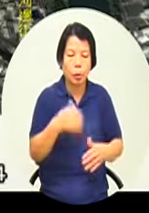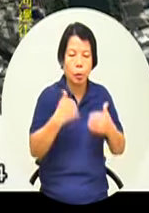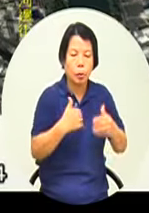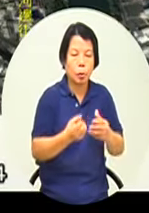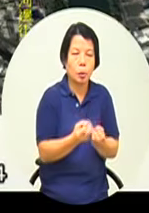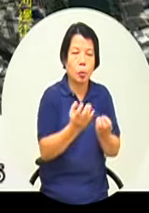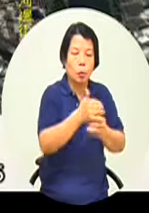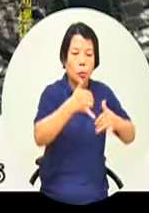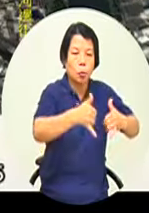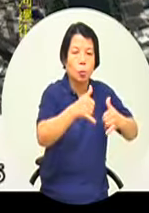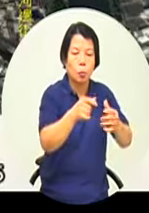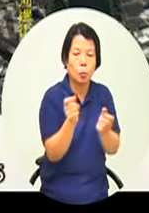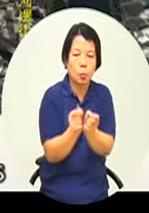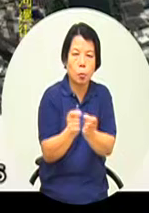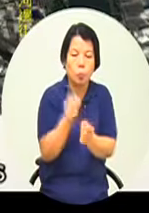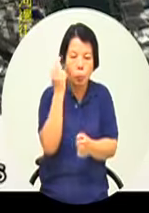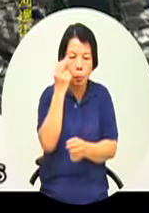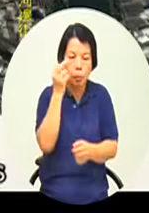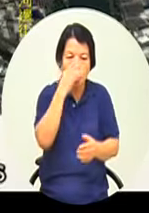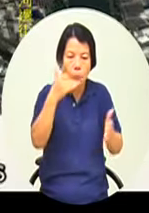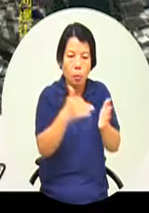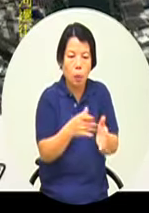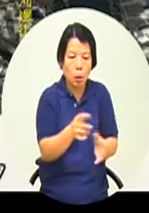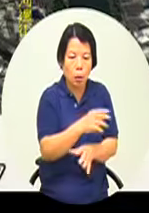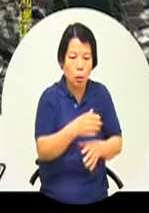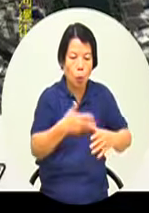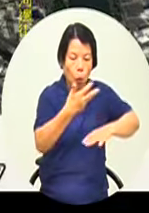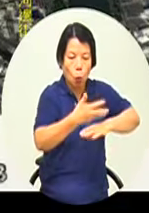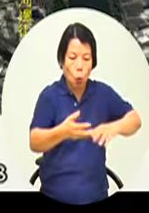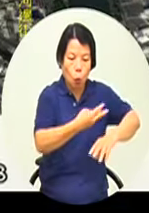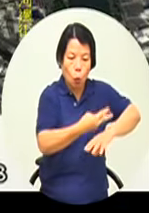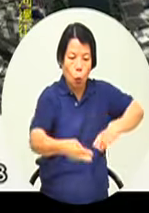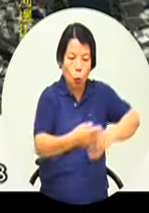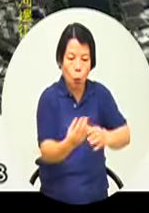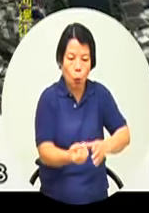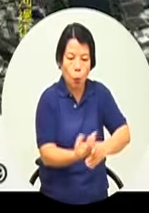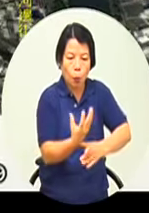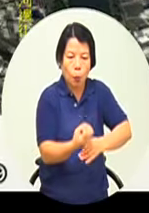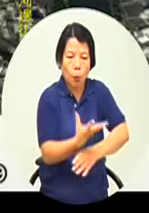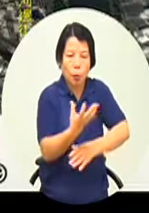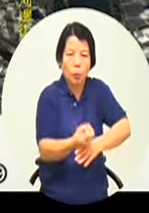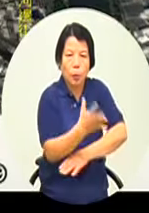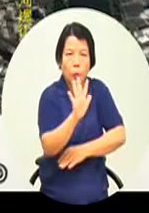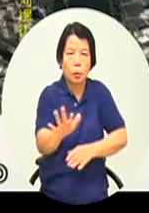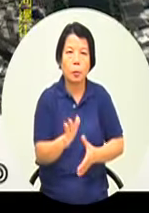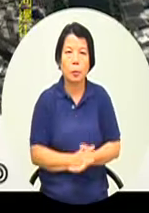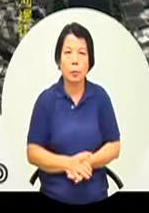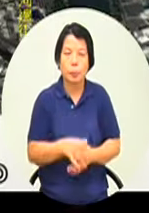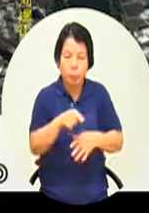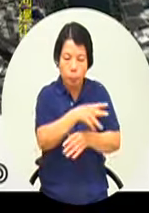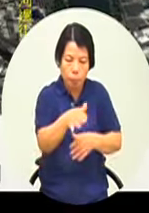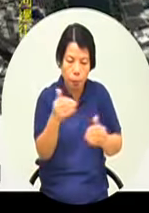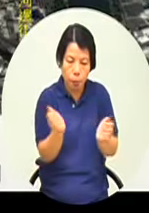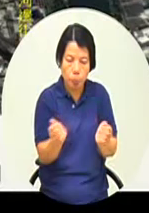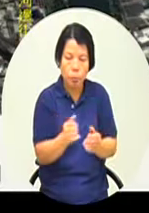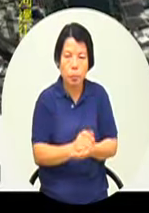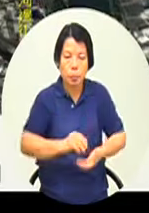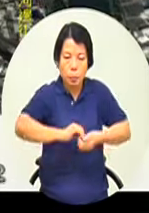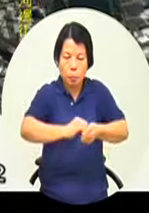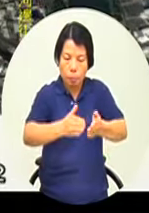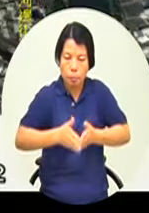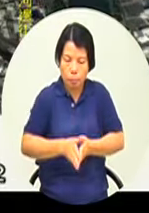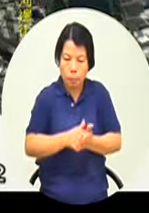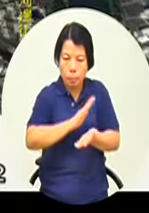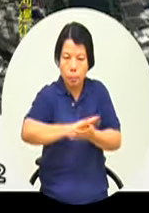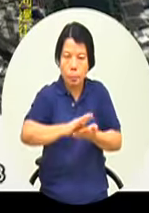我就看到水沟一直在冒水，水沟一直在冒水。我想这些问题我们都必须厘清。